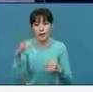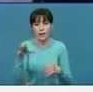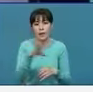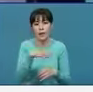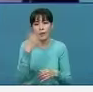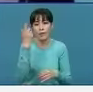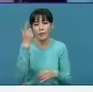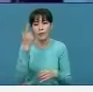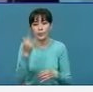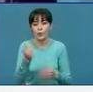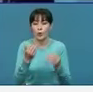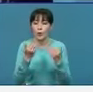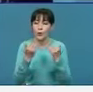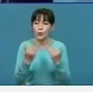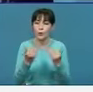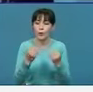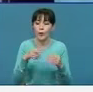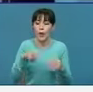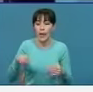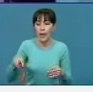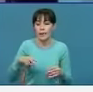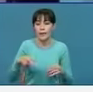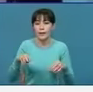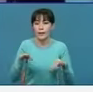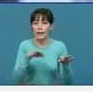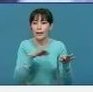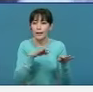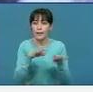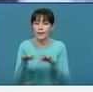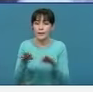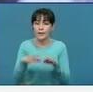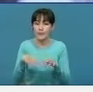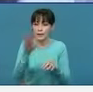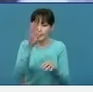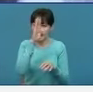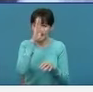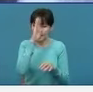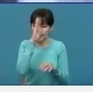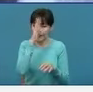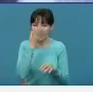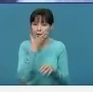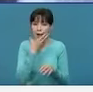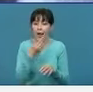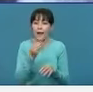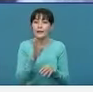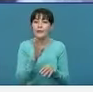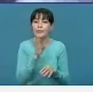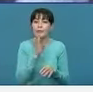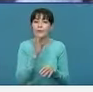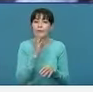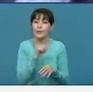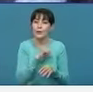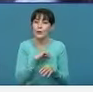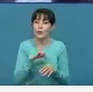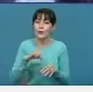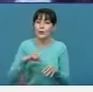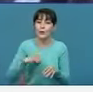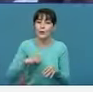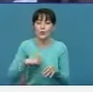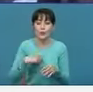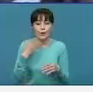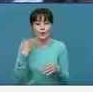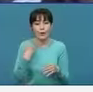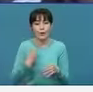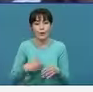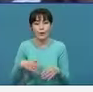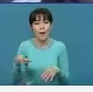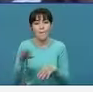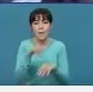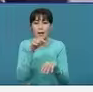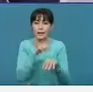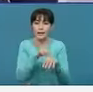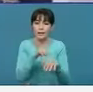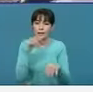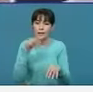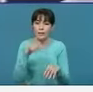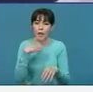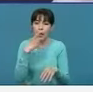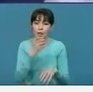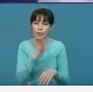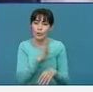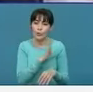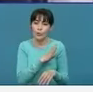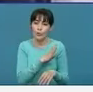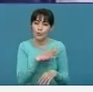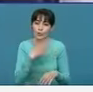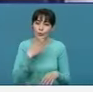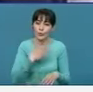тұр. Бүгінгі әдеби танымдық кеште сер жігіттер сылқым бой жеткенге өзе көртеп, көке кернеген бар сезімін жеткізді. Көңіл